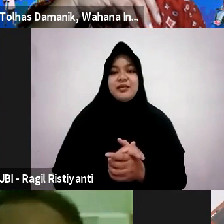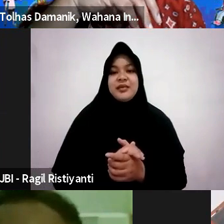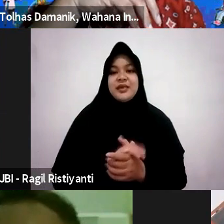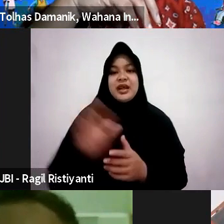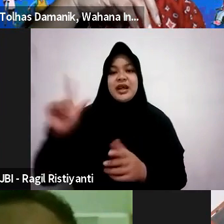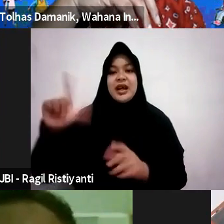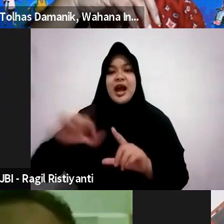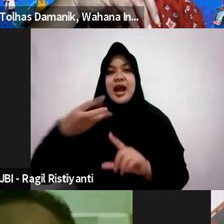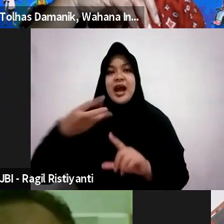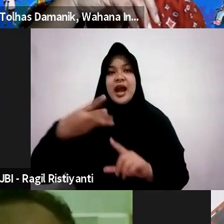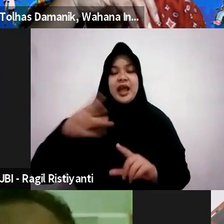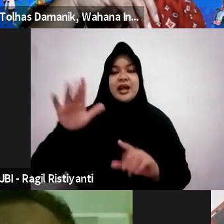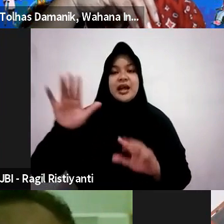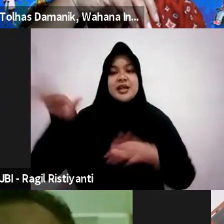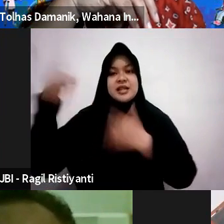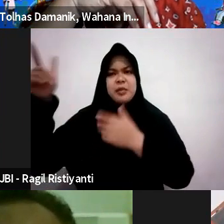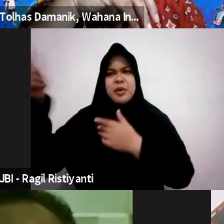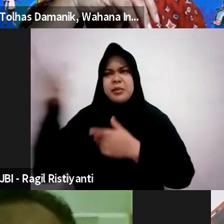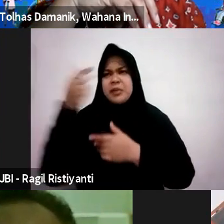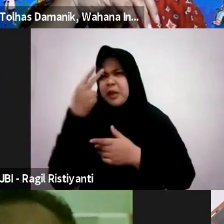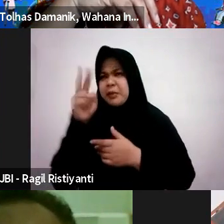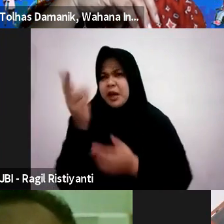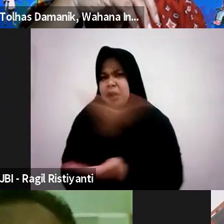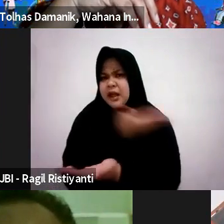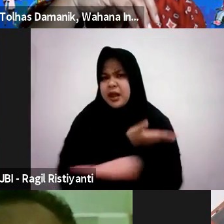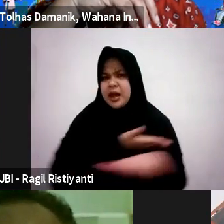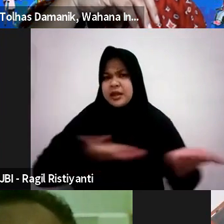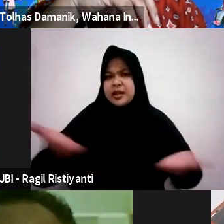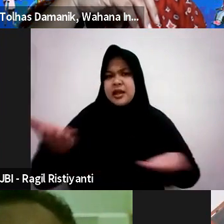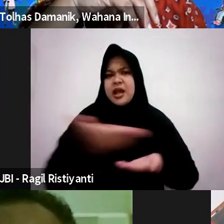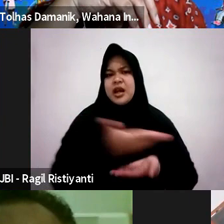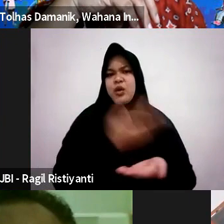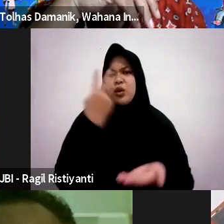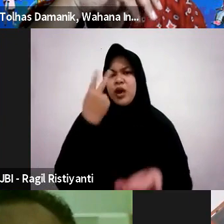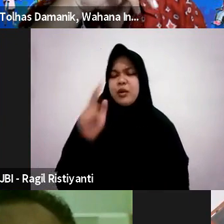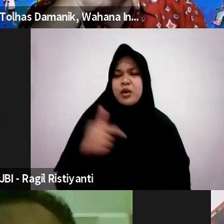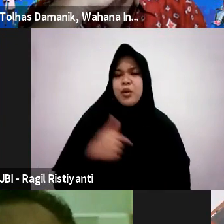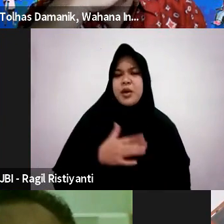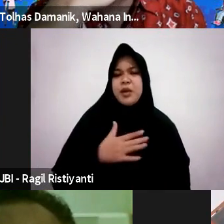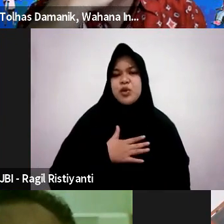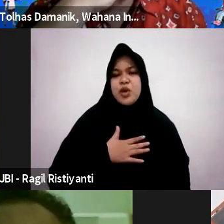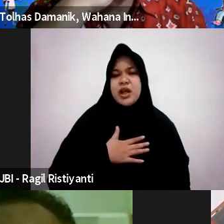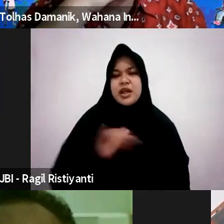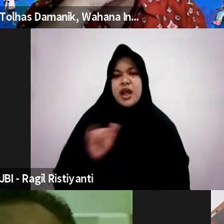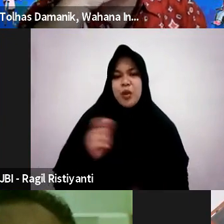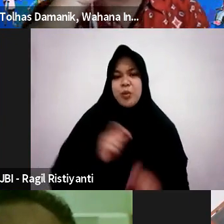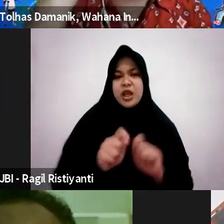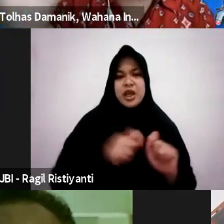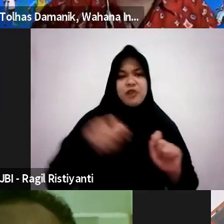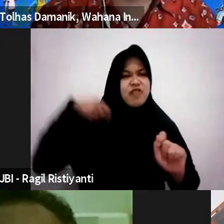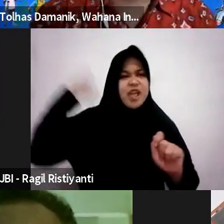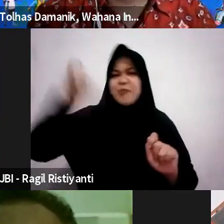gitu aku itu melihat sesuatu yang itu membuat saya jadi pengen bikin film ini